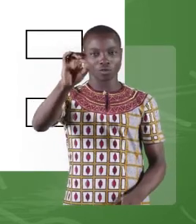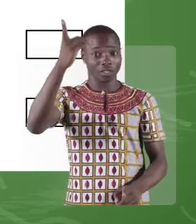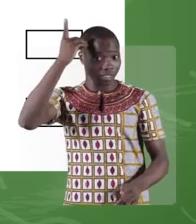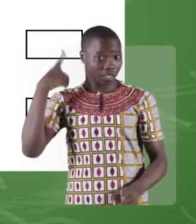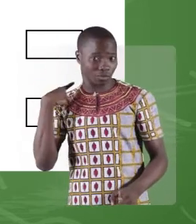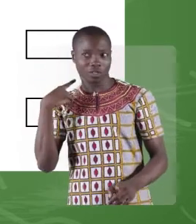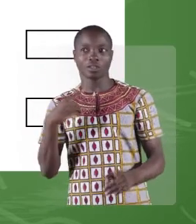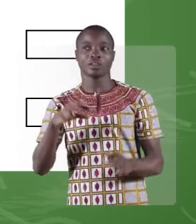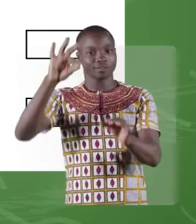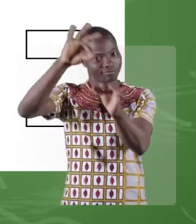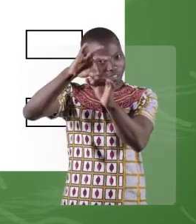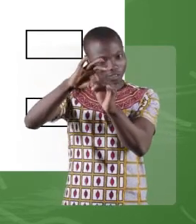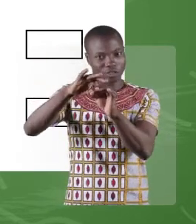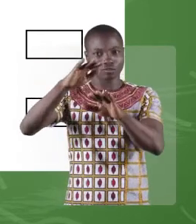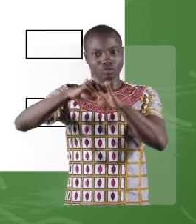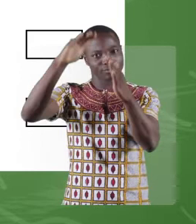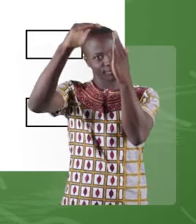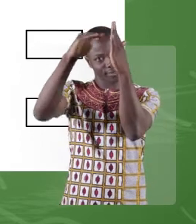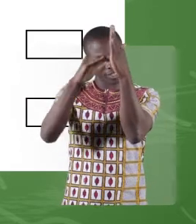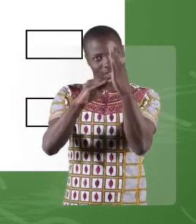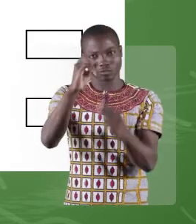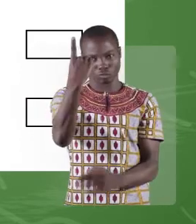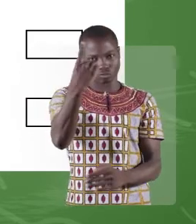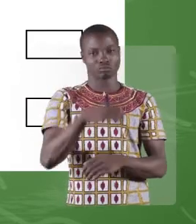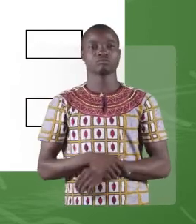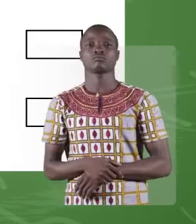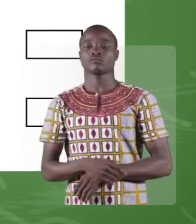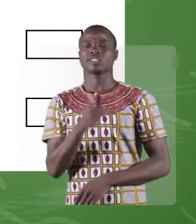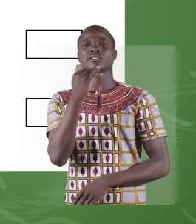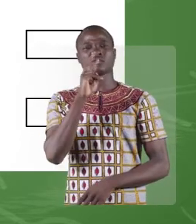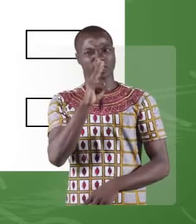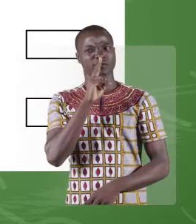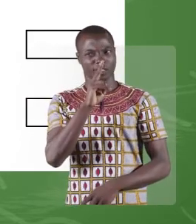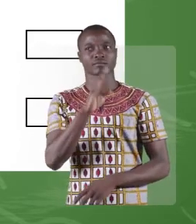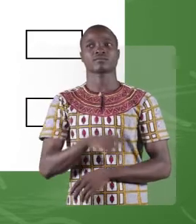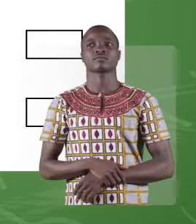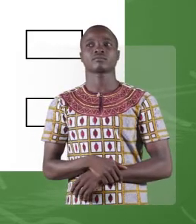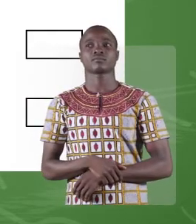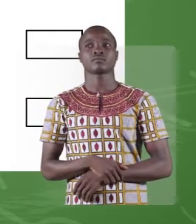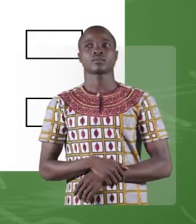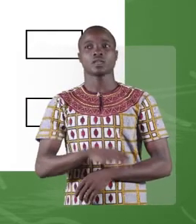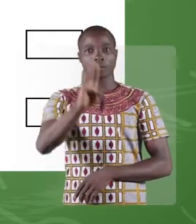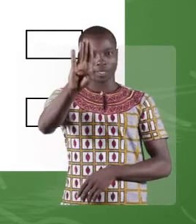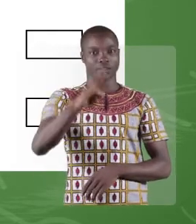sont élus sur une liste unique. C'est vrai. B.